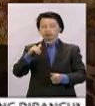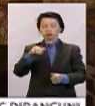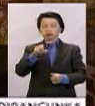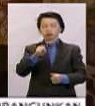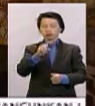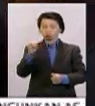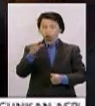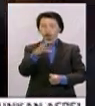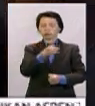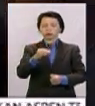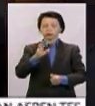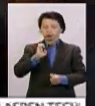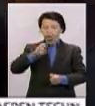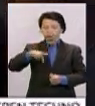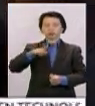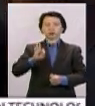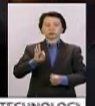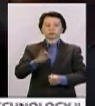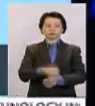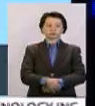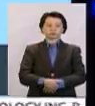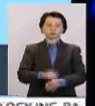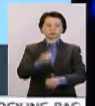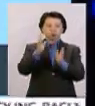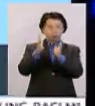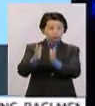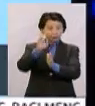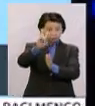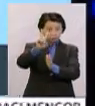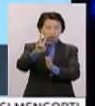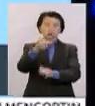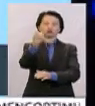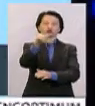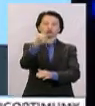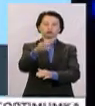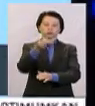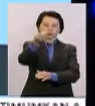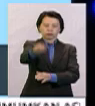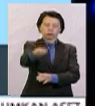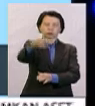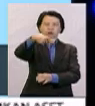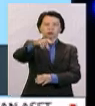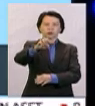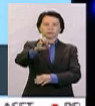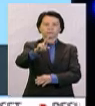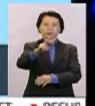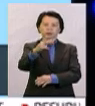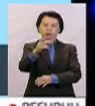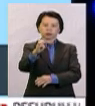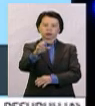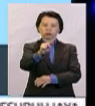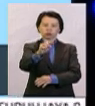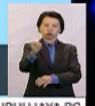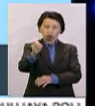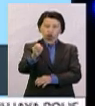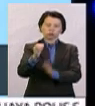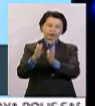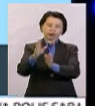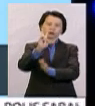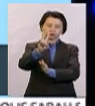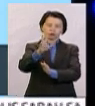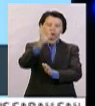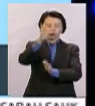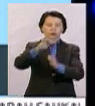ini. Bagi peringkat kedua, RM10 akan diberi kerajaan untuk simpanan Pertubuhan Keselamatan Sosial Malaysia Perkeso yang